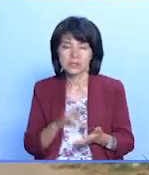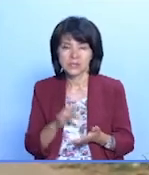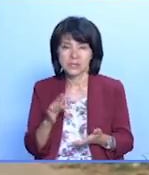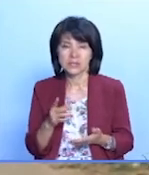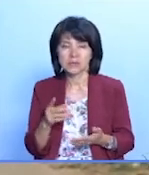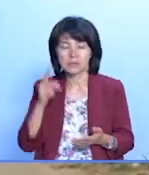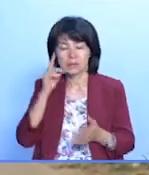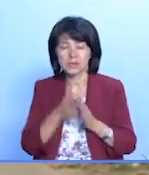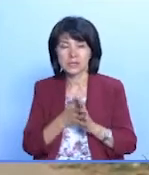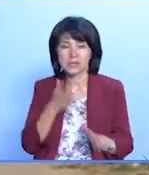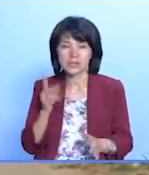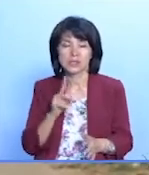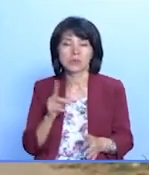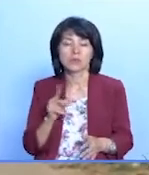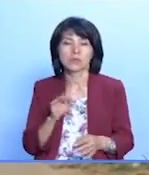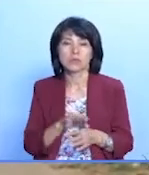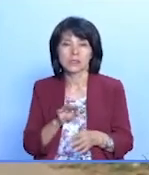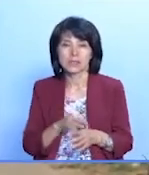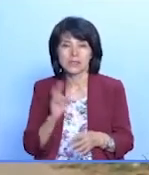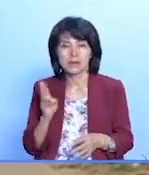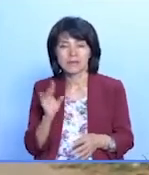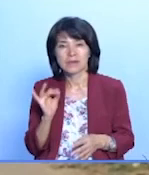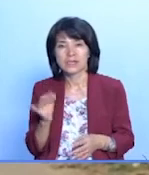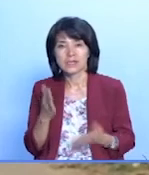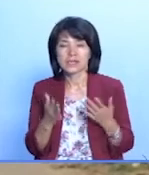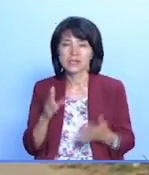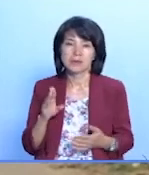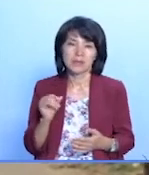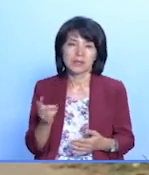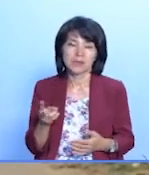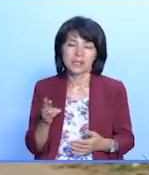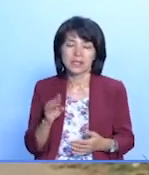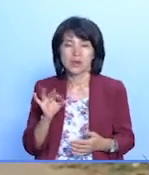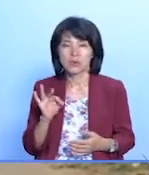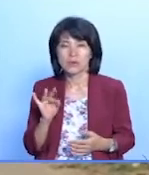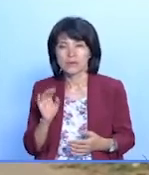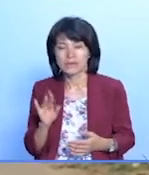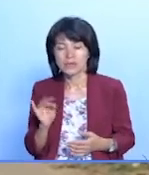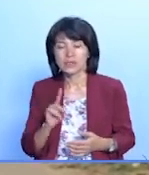надо понять, чем человек заболел. У него коронавирус или у него пневмония, ОРВИ, что? От чего лечить?